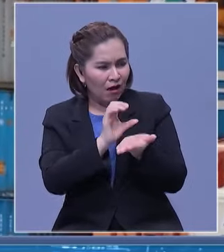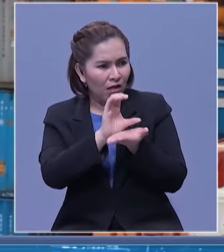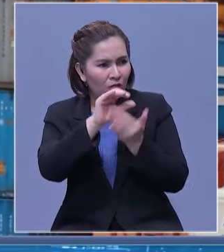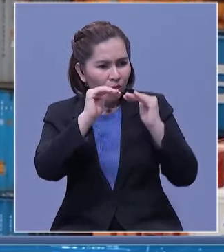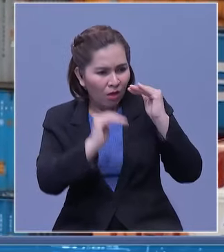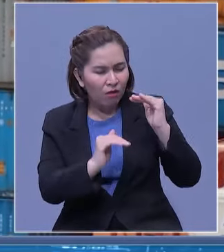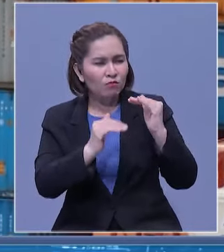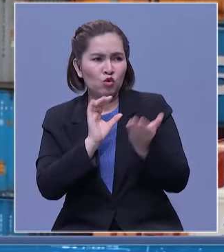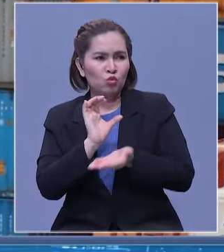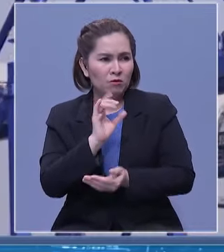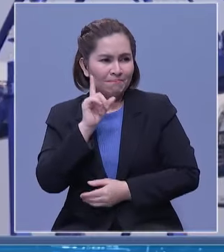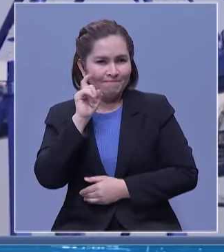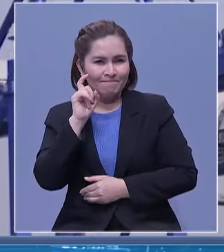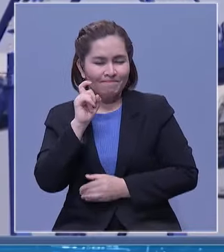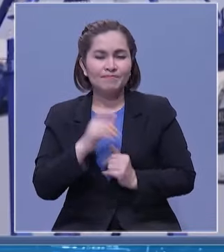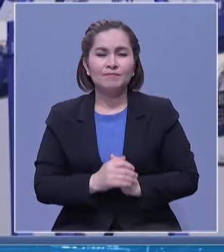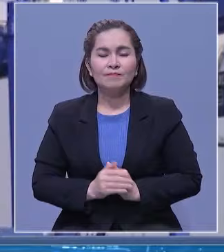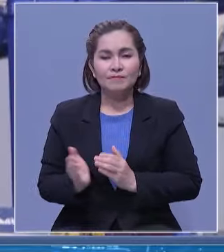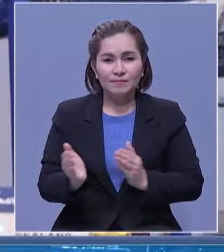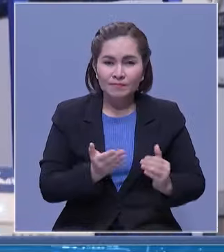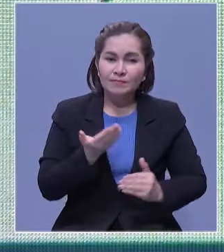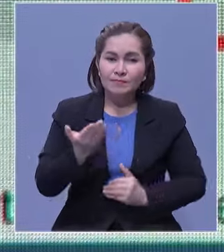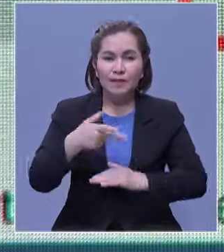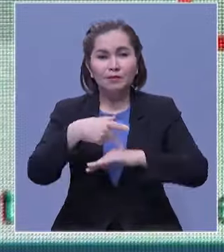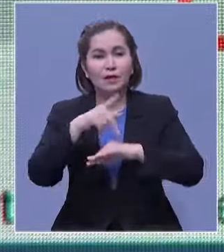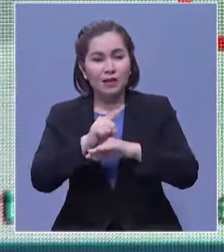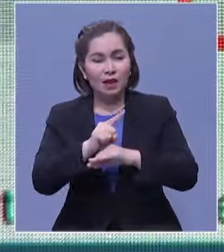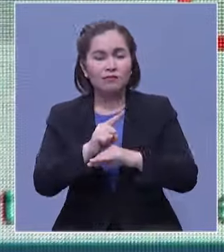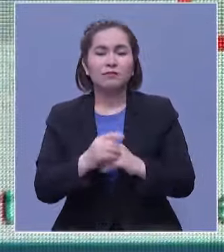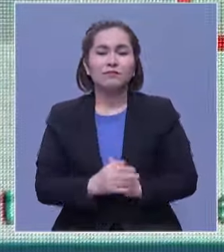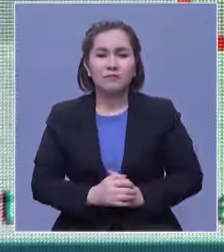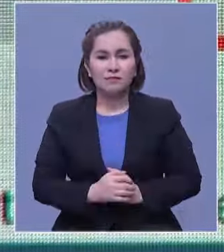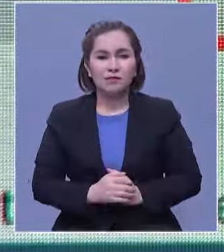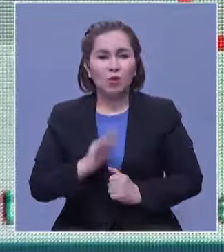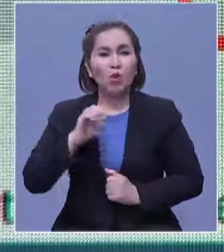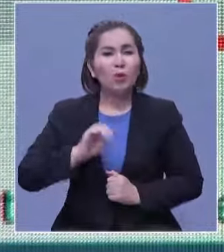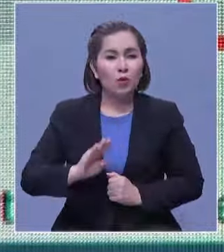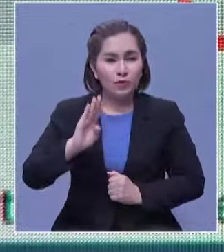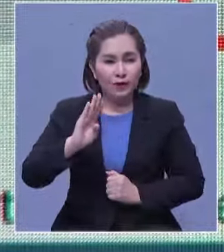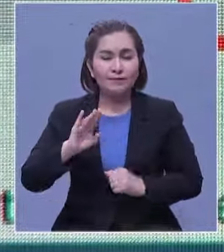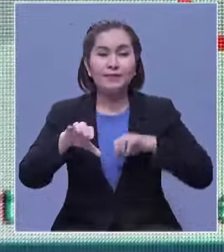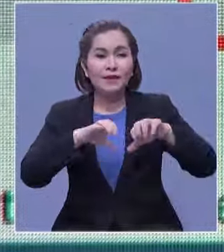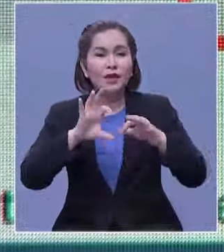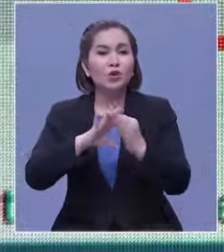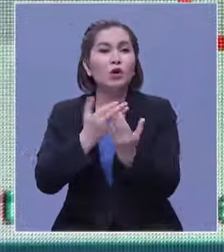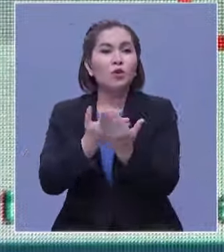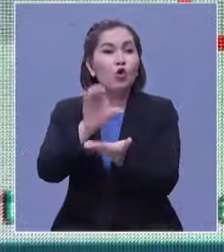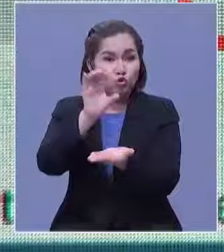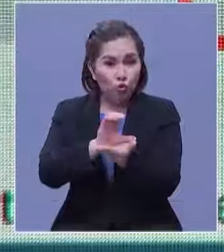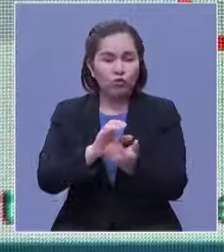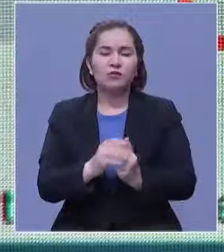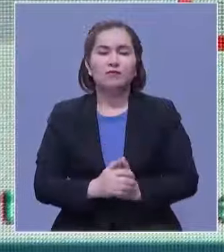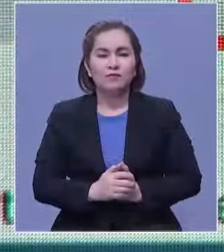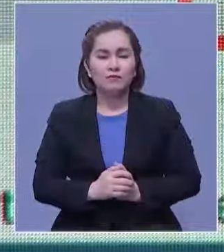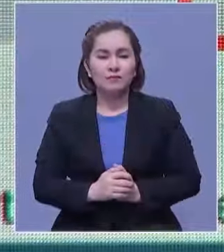มครับอ่าทางด้านของคุณพจนหรินสุดนะครับประธานเจ้าหน้าที่บริหารบริษัทหลักทรัพย์จัดการกองทุนวันจำกัดเนี่ยก็